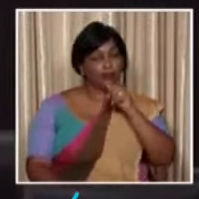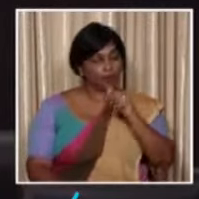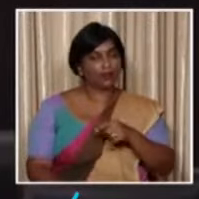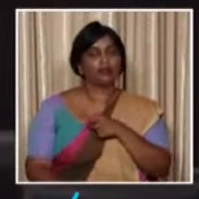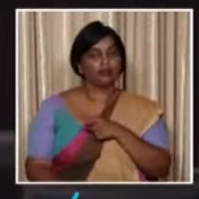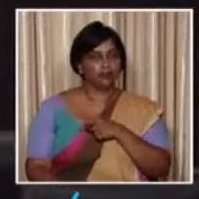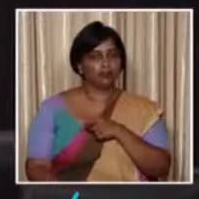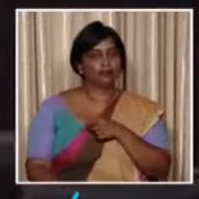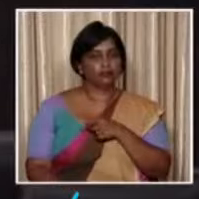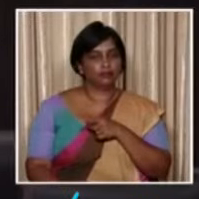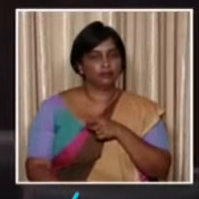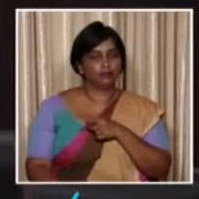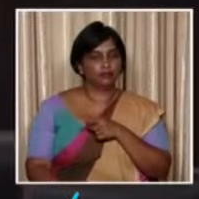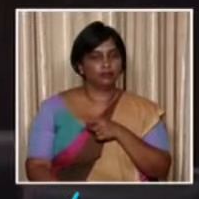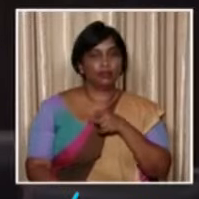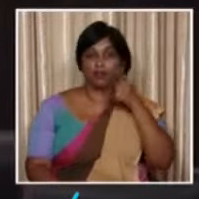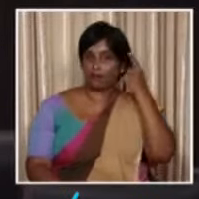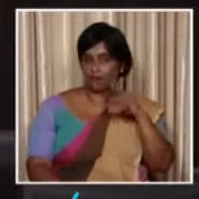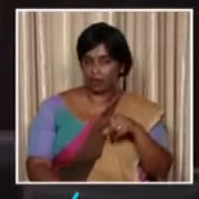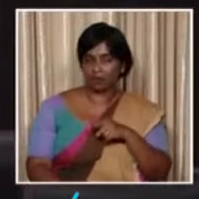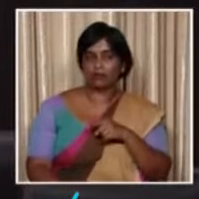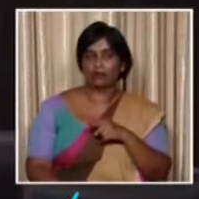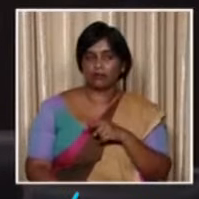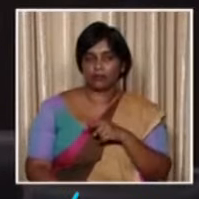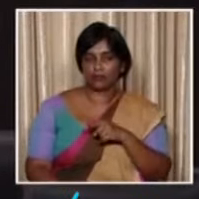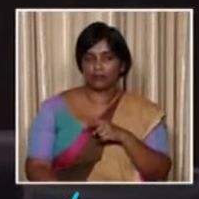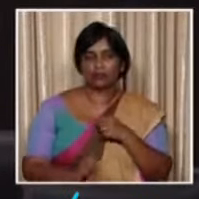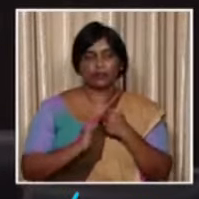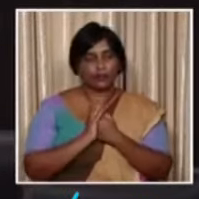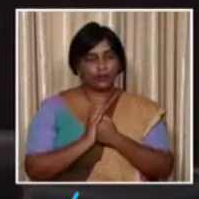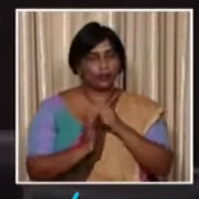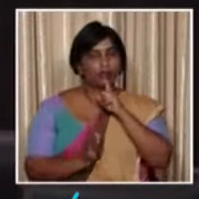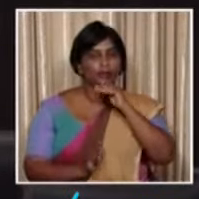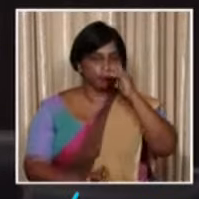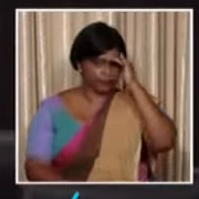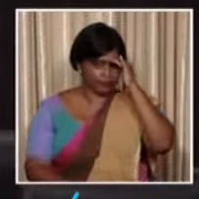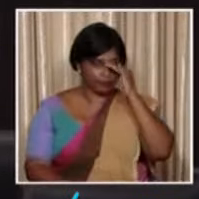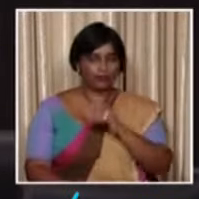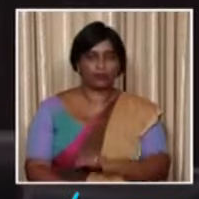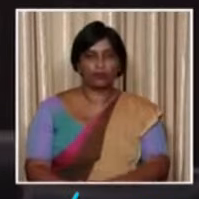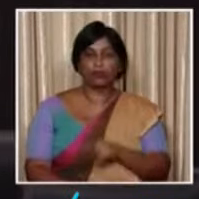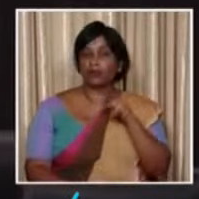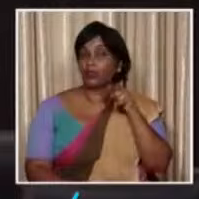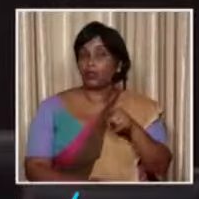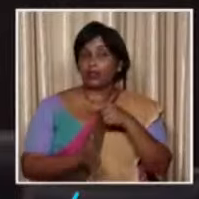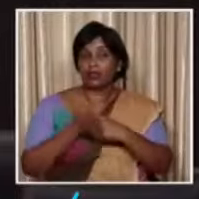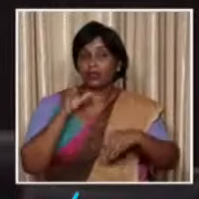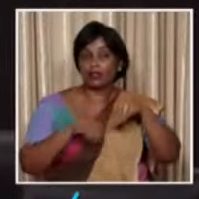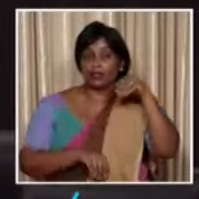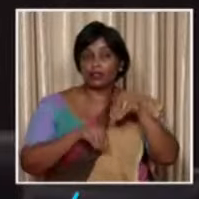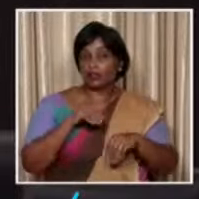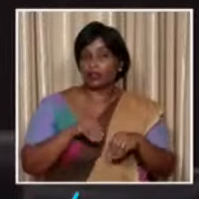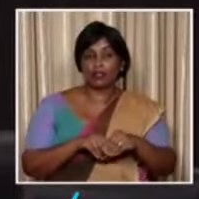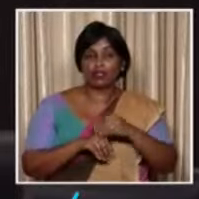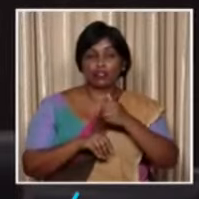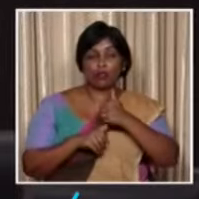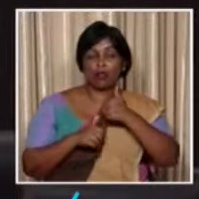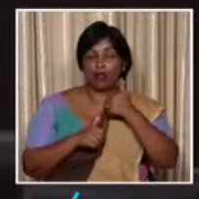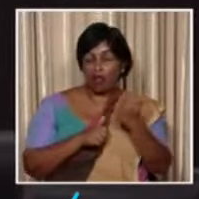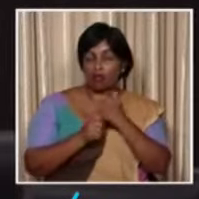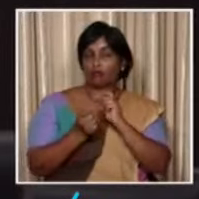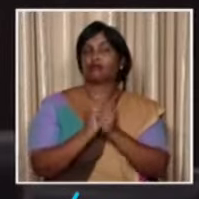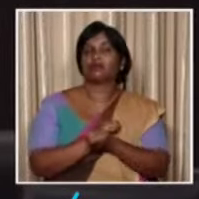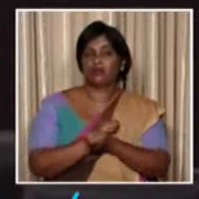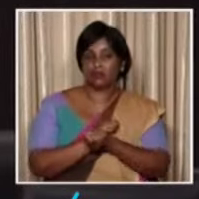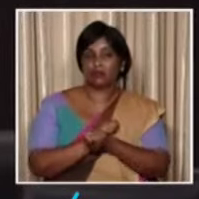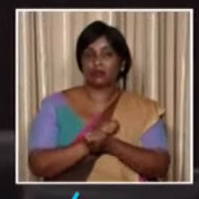කතාව ඒක නිසා දරු කතානායකතුමනි මේක දේශපාලනයේ නව ඊරාවක් වෙන්න ඕන